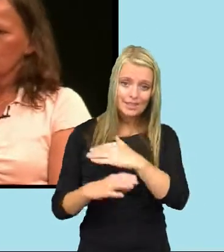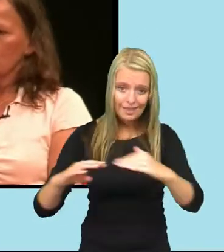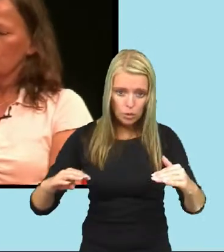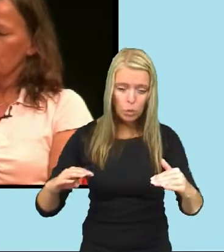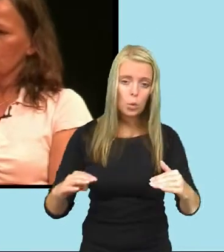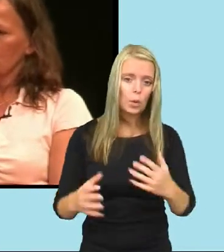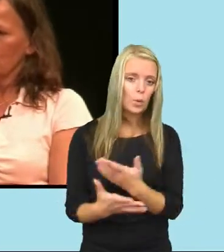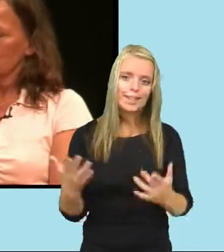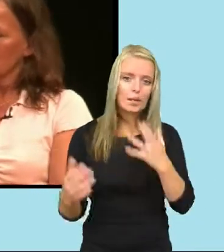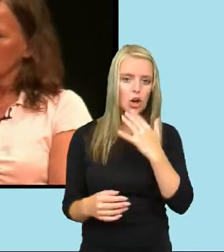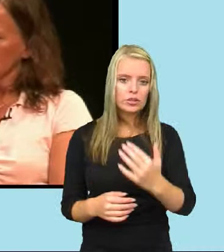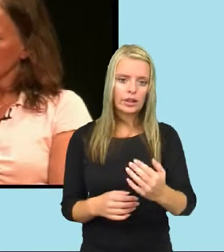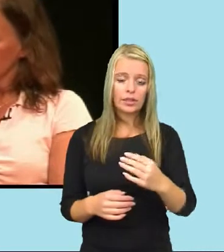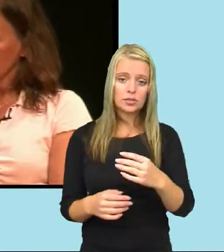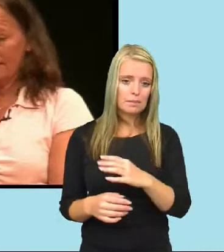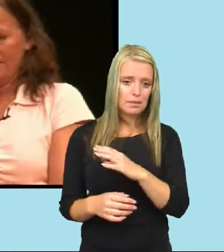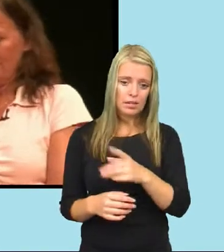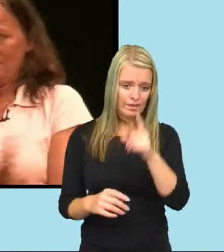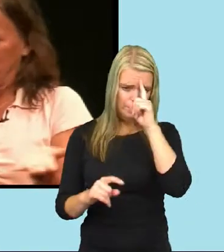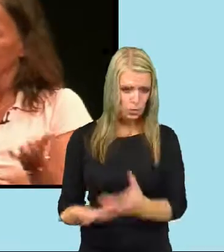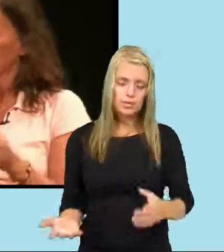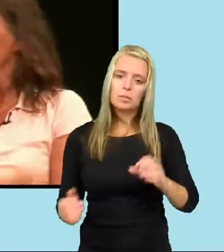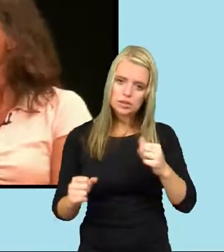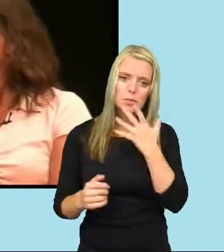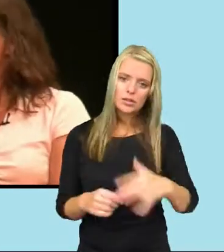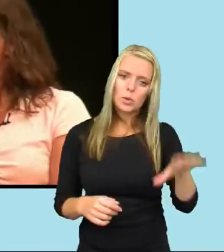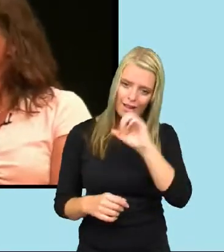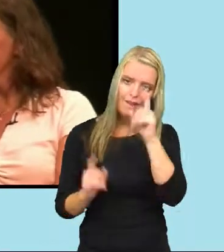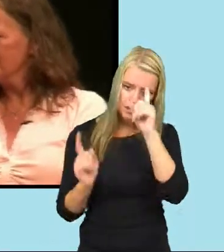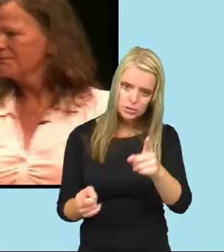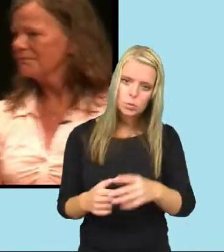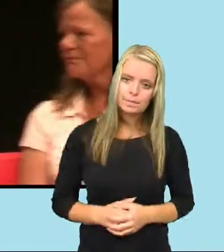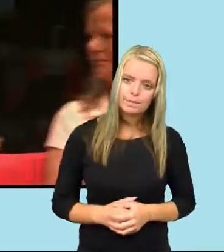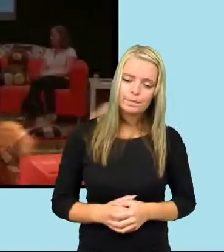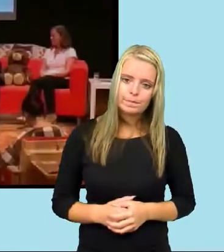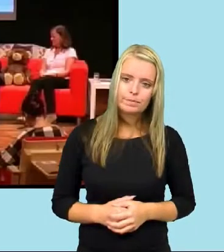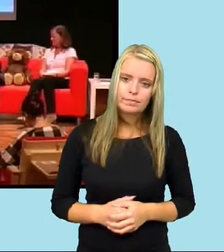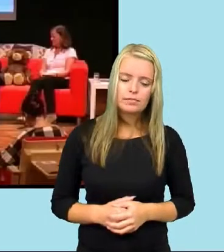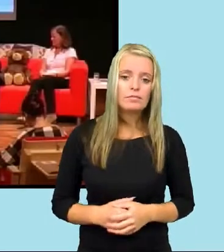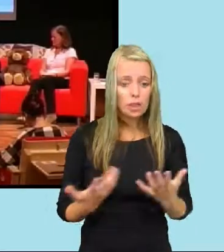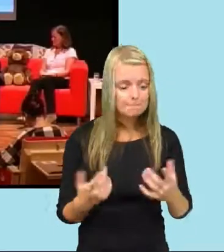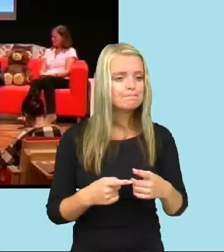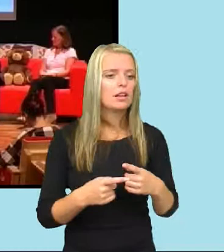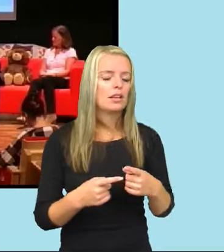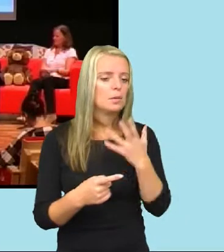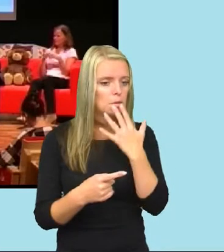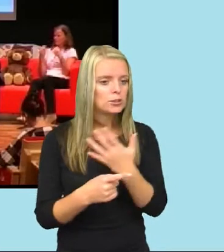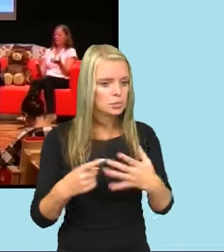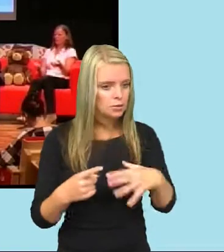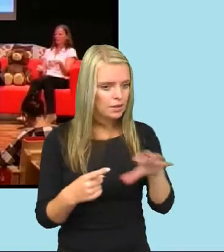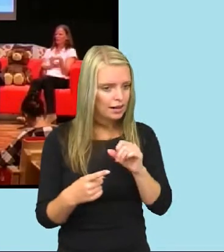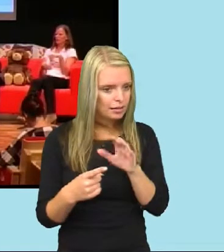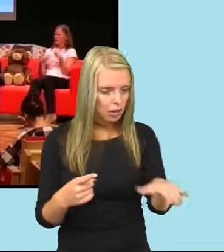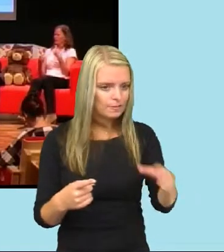prata inte över huvud, prata ett språk som alla förstår. Det är bara någonting. Mm. Prata ett språk som barnen förstår. Mm. Rikta